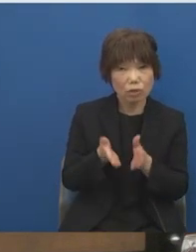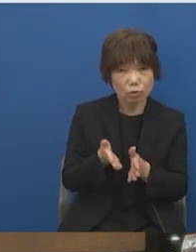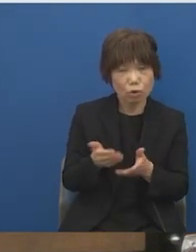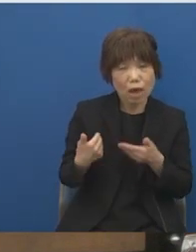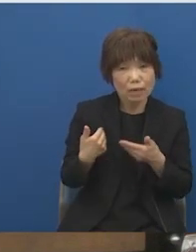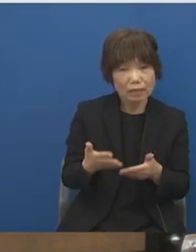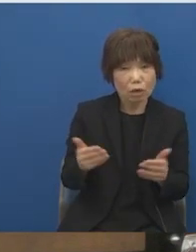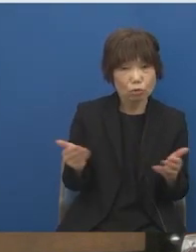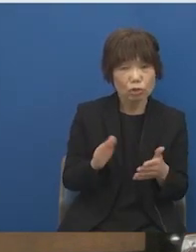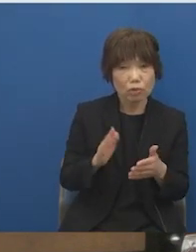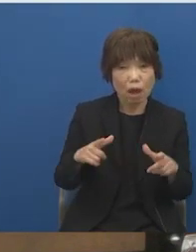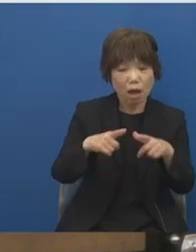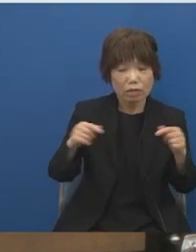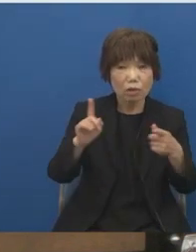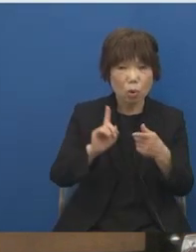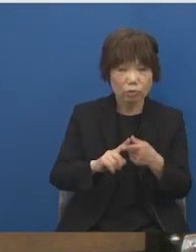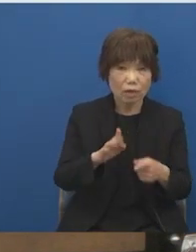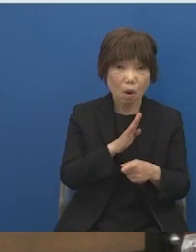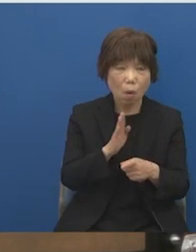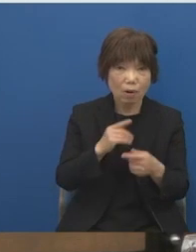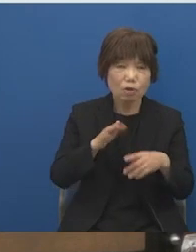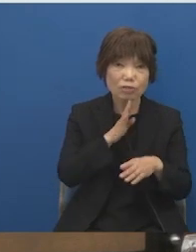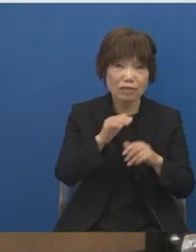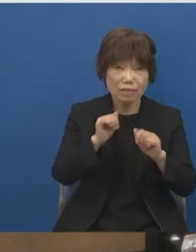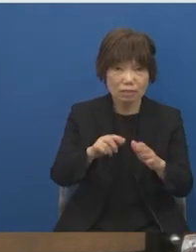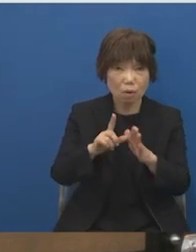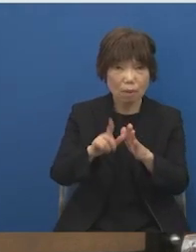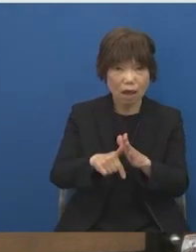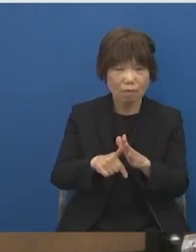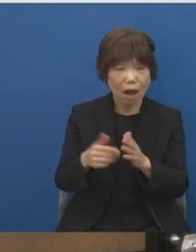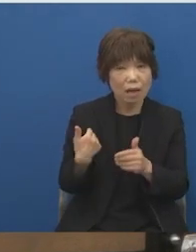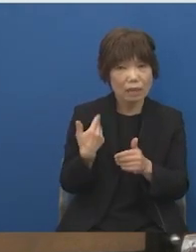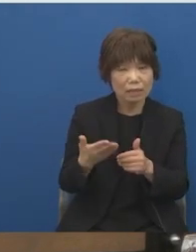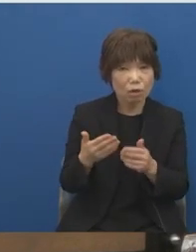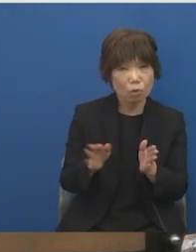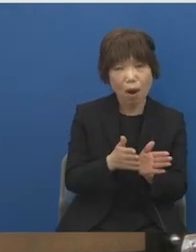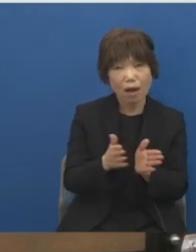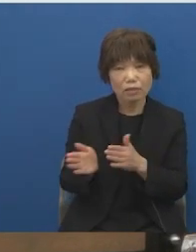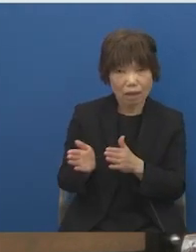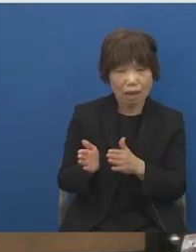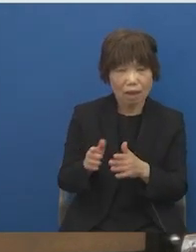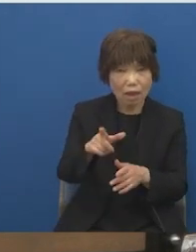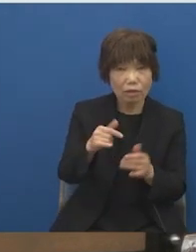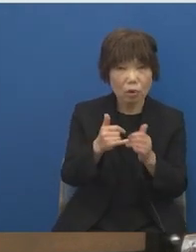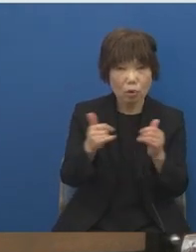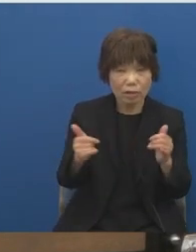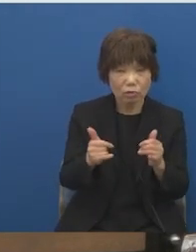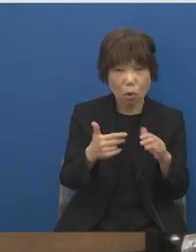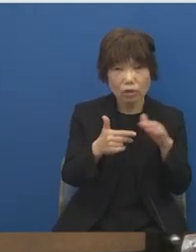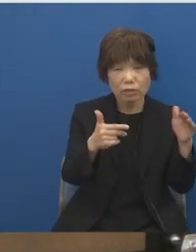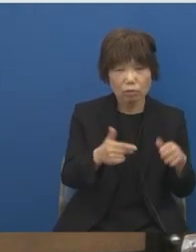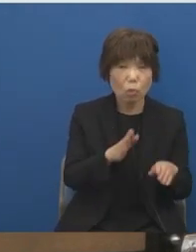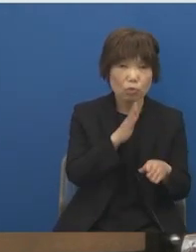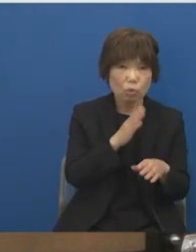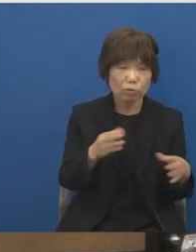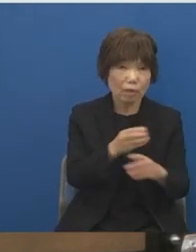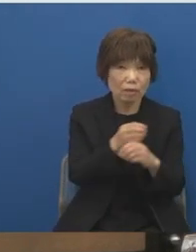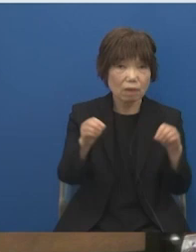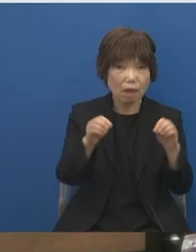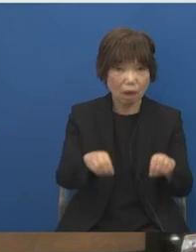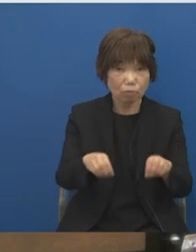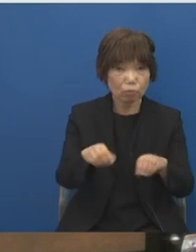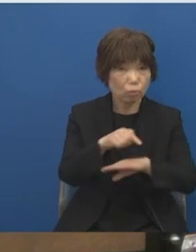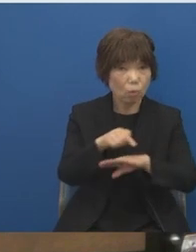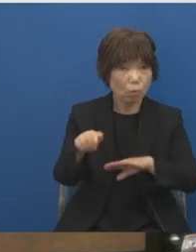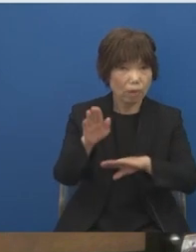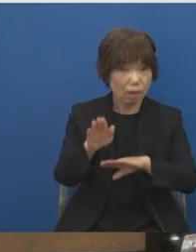制度として本格実施されれば、委託を外れ、利用者と施設の直接契約になることが予定され